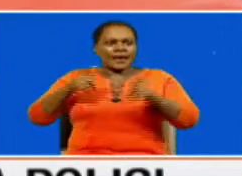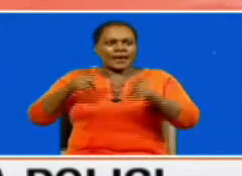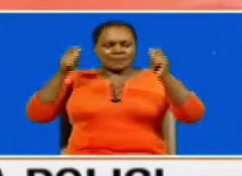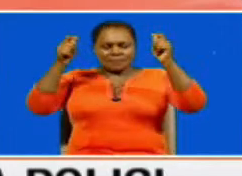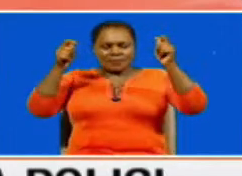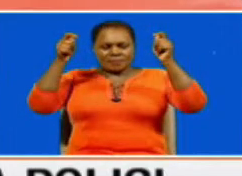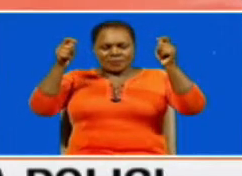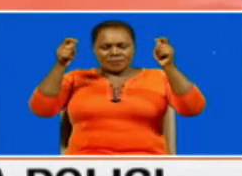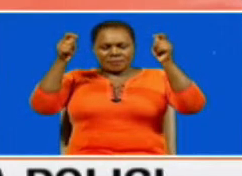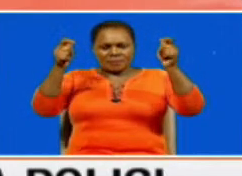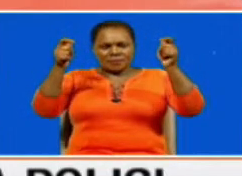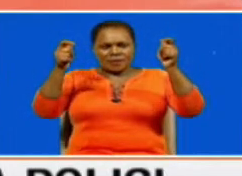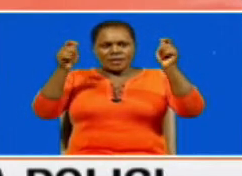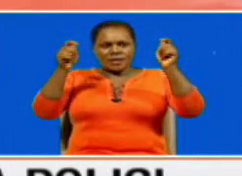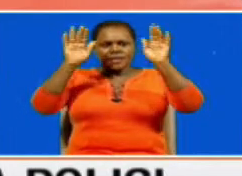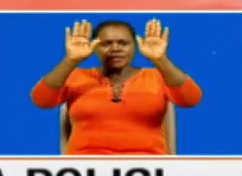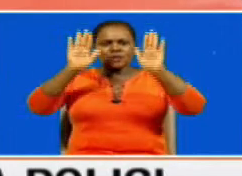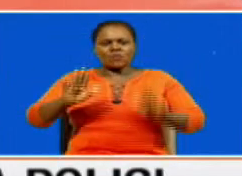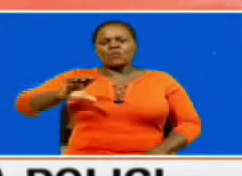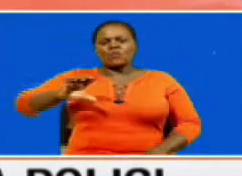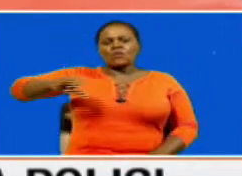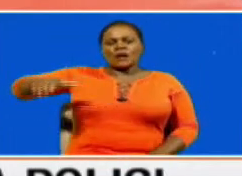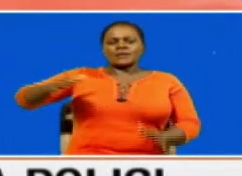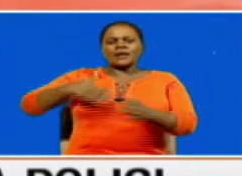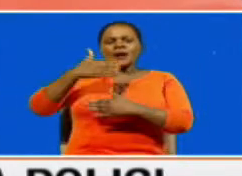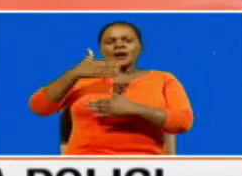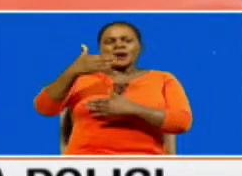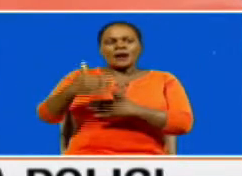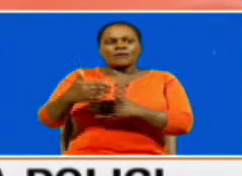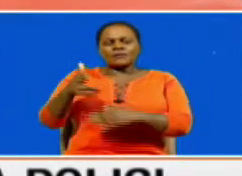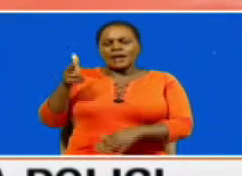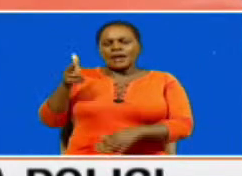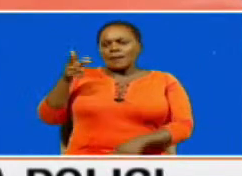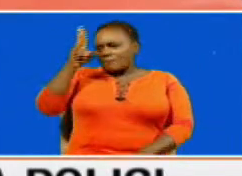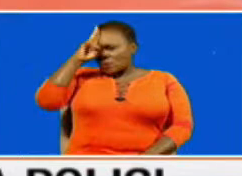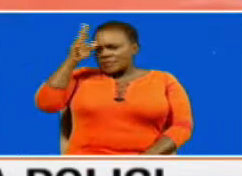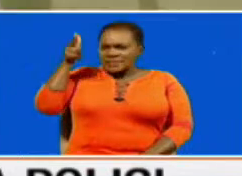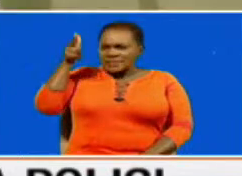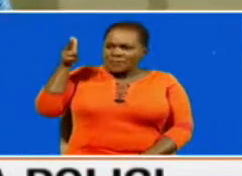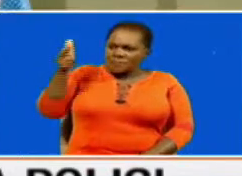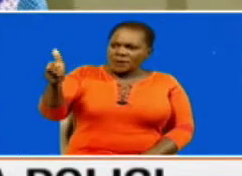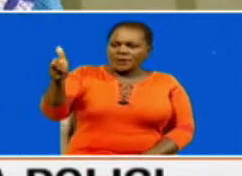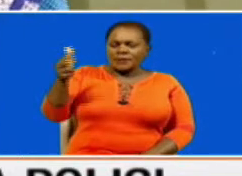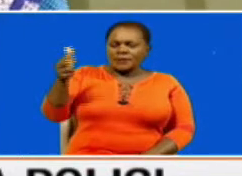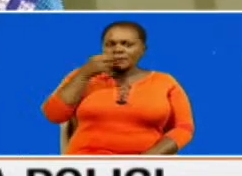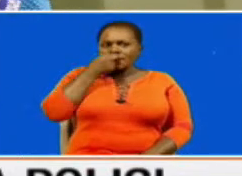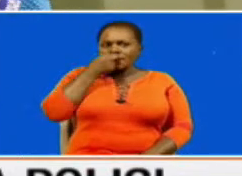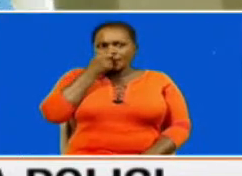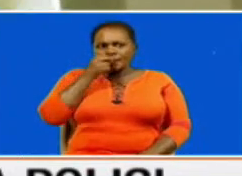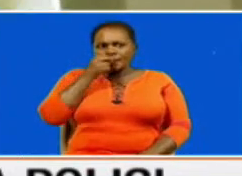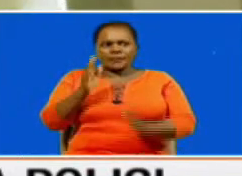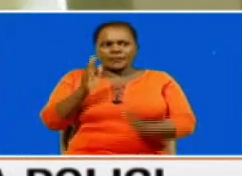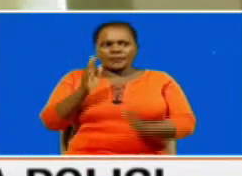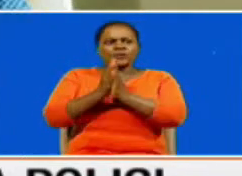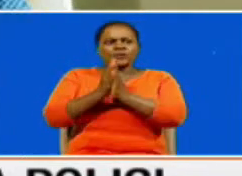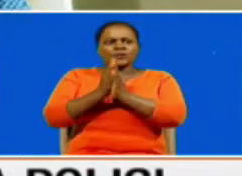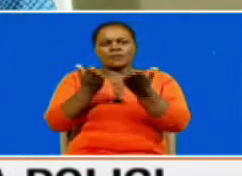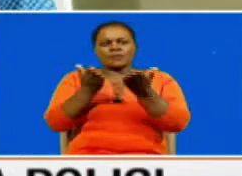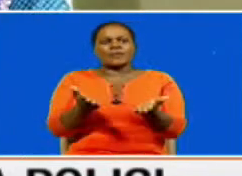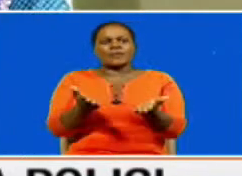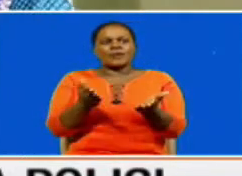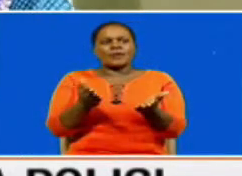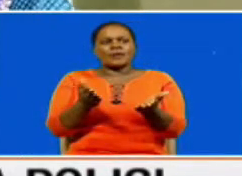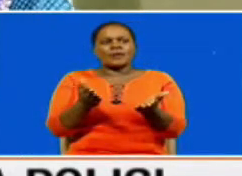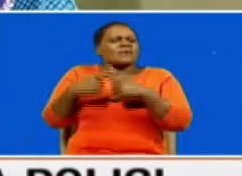maandamano hayo katika kaunti ya Kisumu baada ya kudaiwa kupigwa risasi na polisi. Stories kama hizi ni za miaka